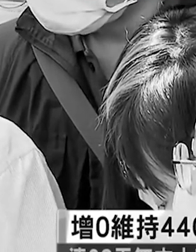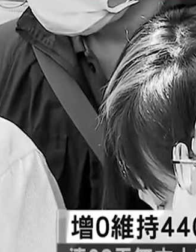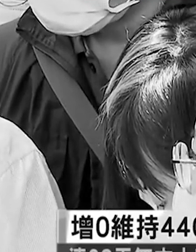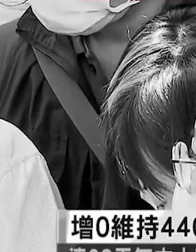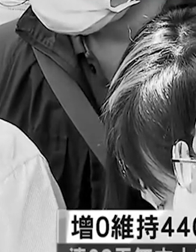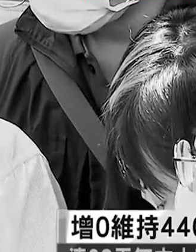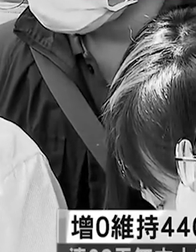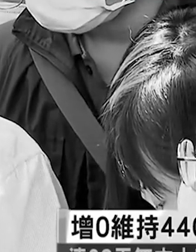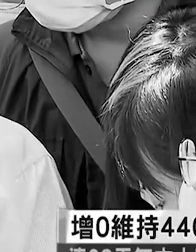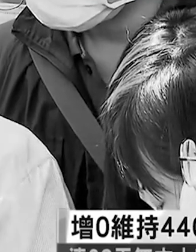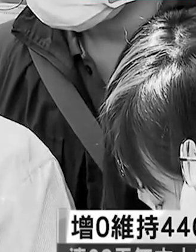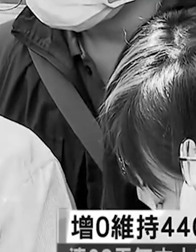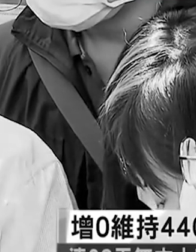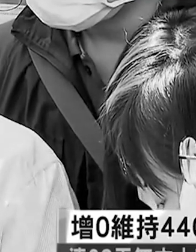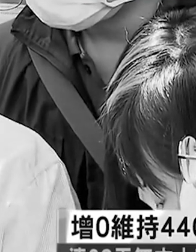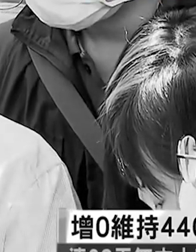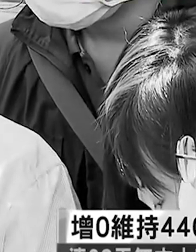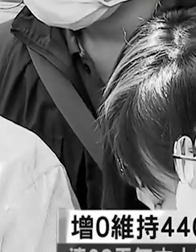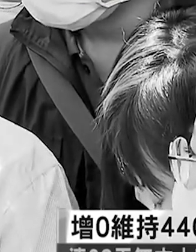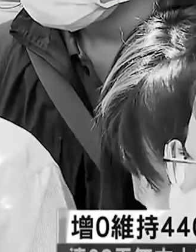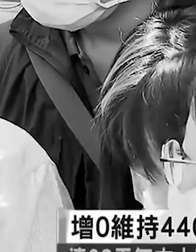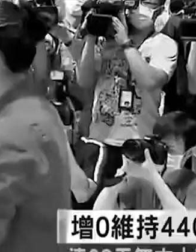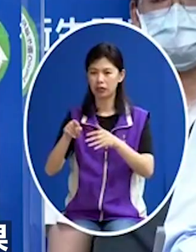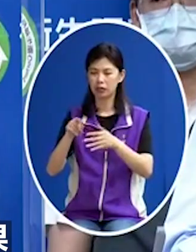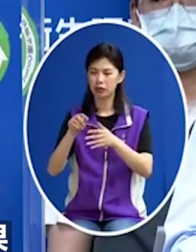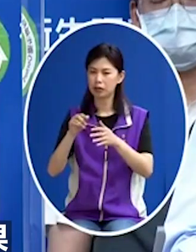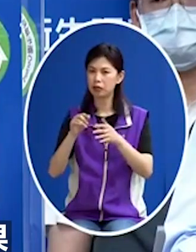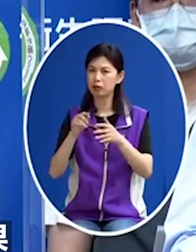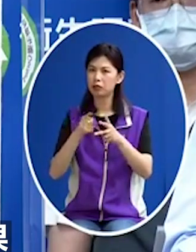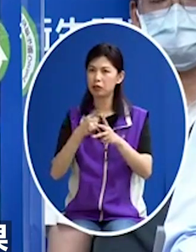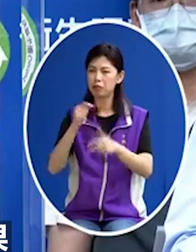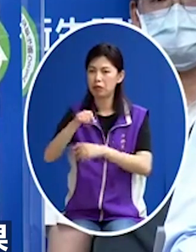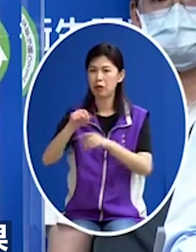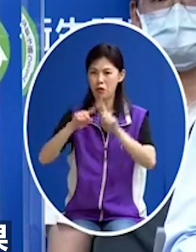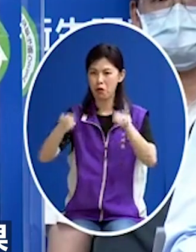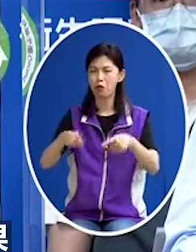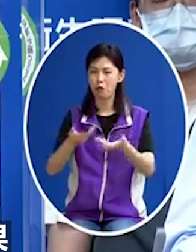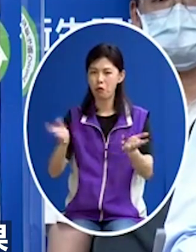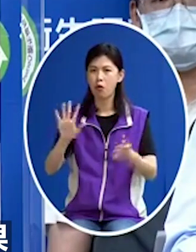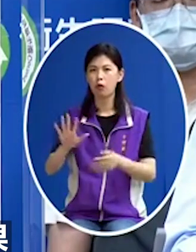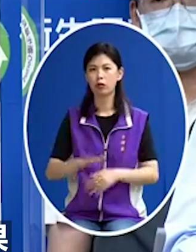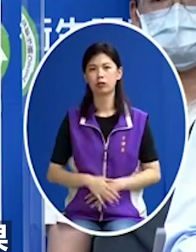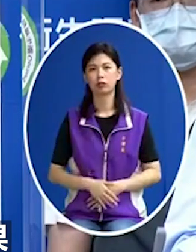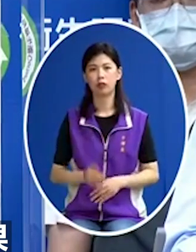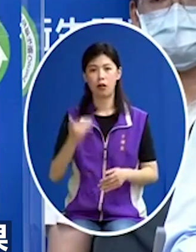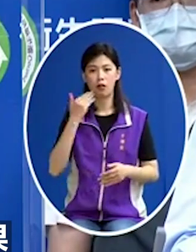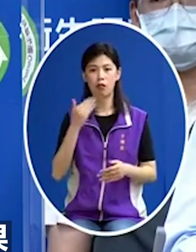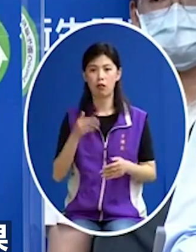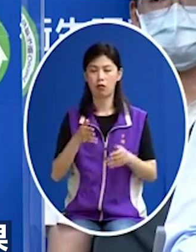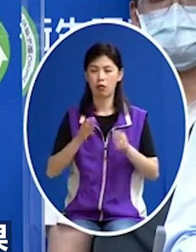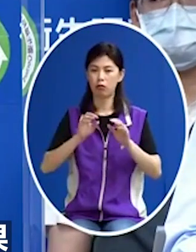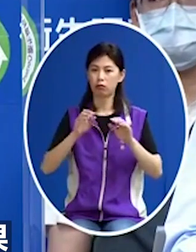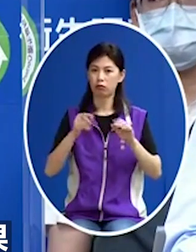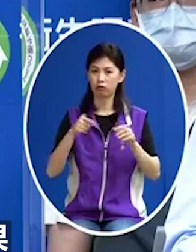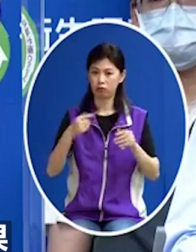交办的，他说。还是那四个字叫依法行政的、 哦、不基本上是要用在人体，那宣称要